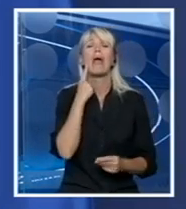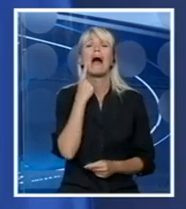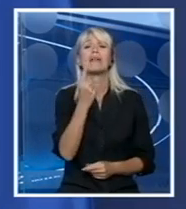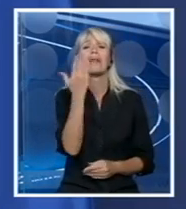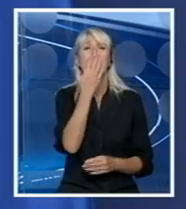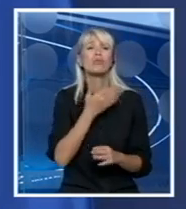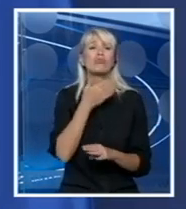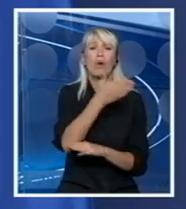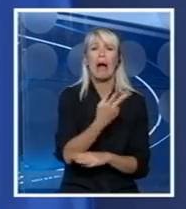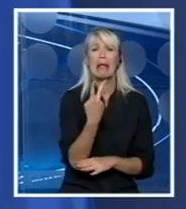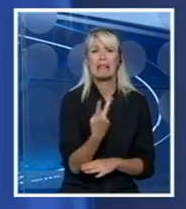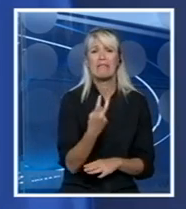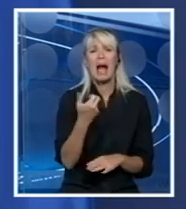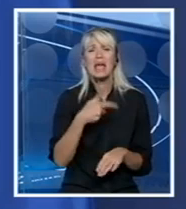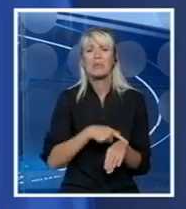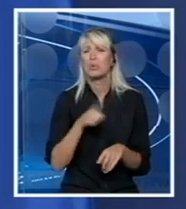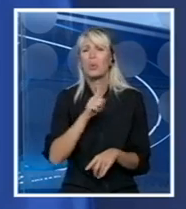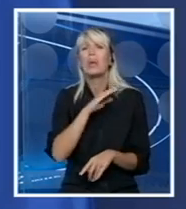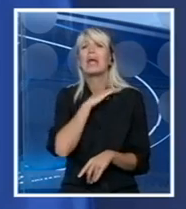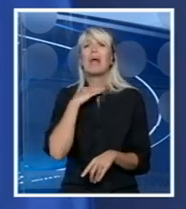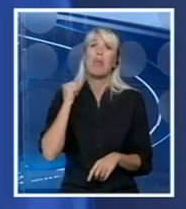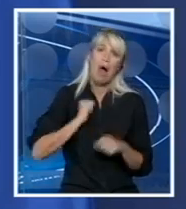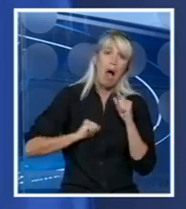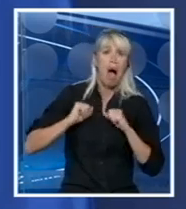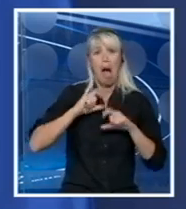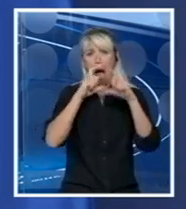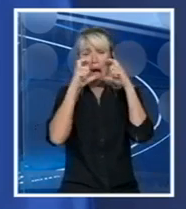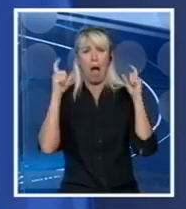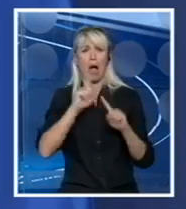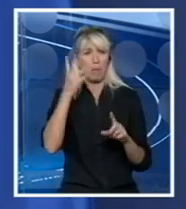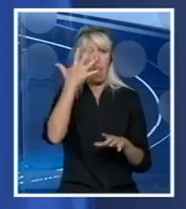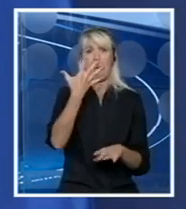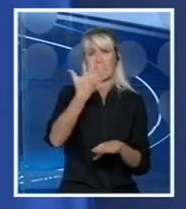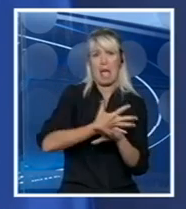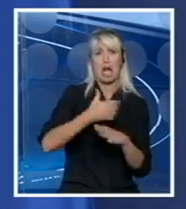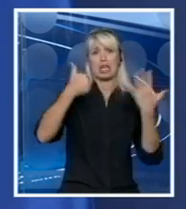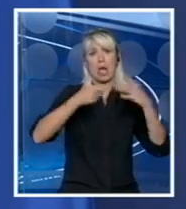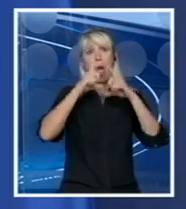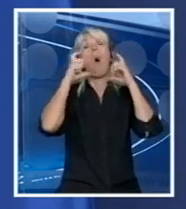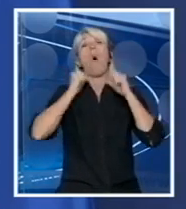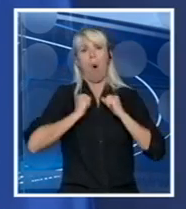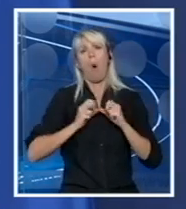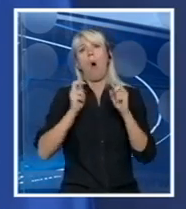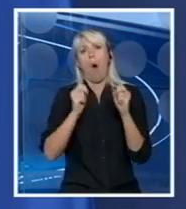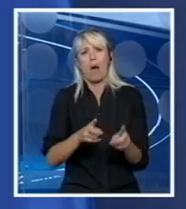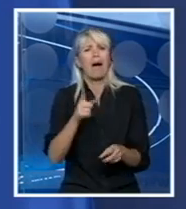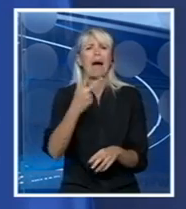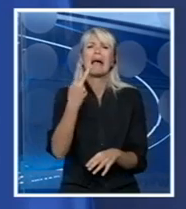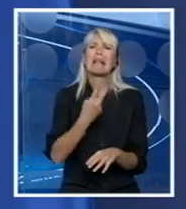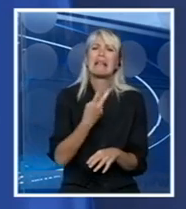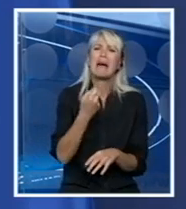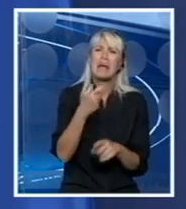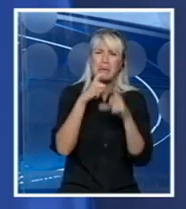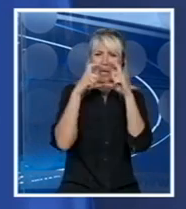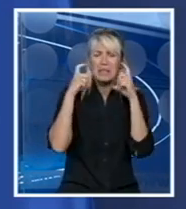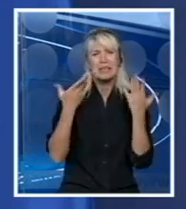Ne smatramo da je pametno. Mislimo da je najpametnije neprekidno se nosi maska. Ali